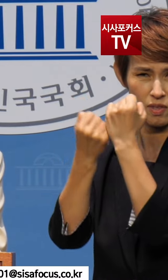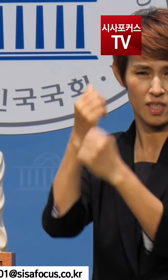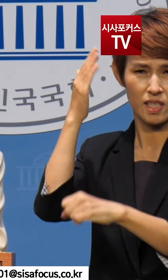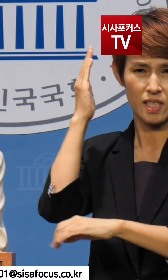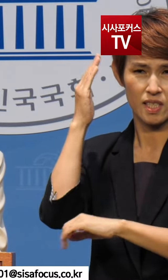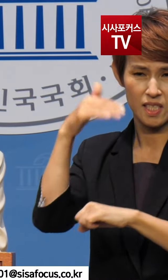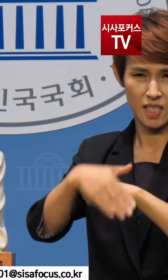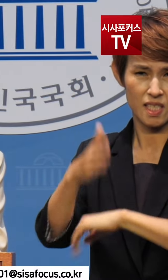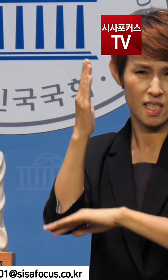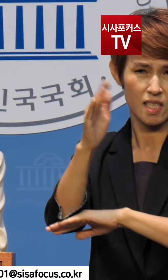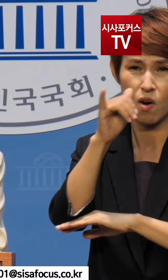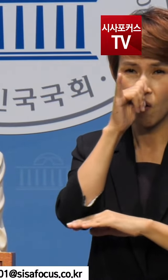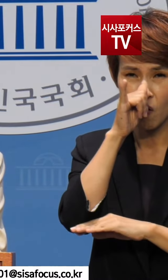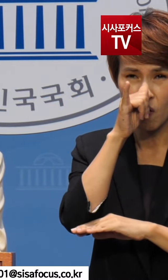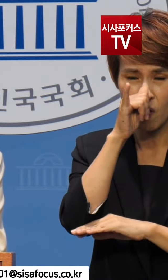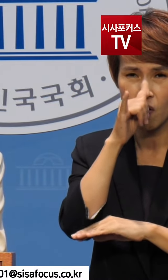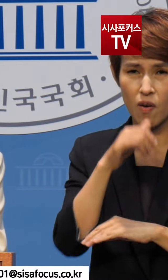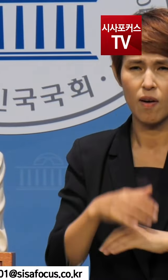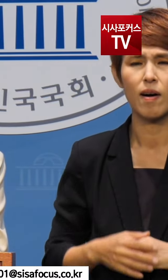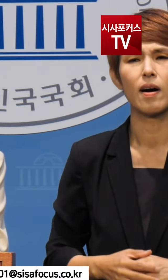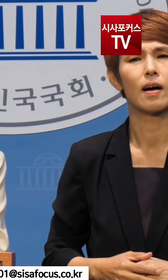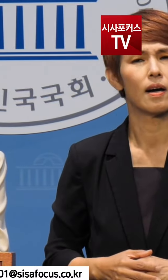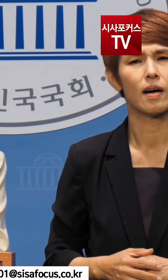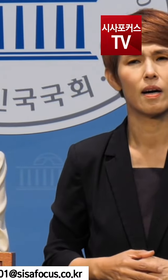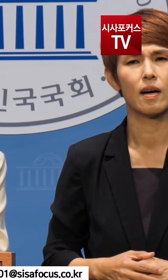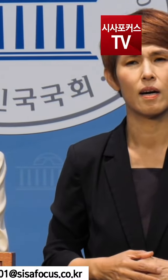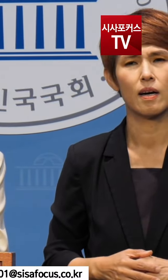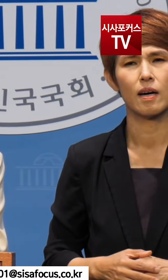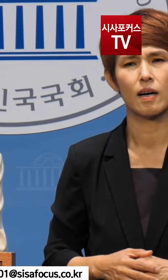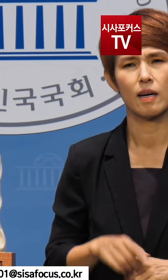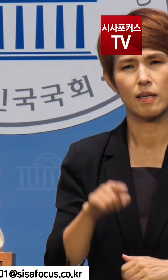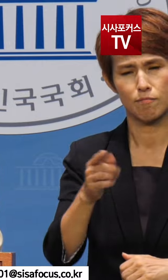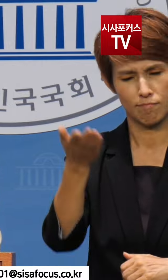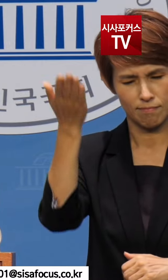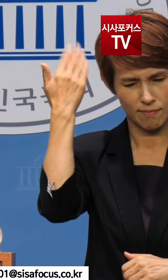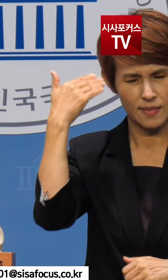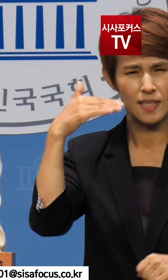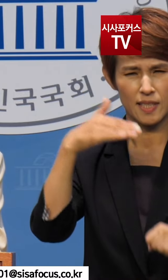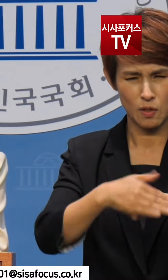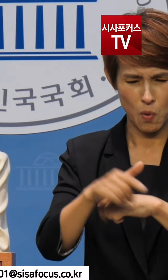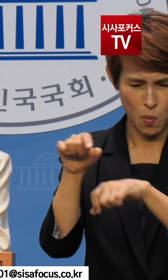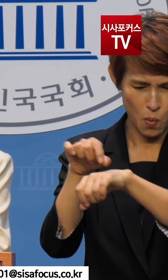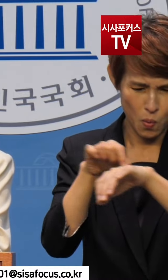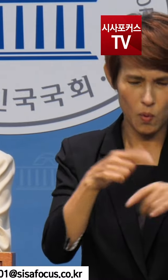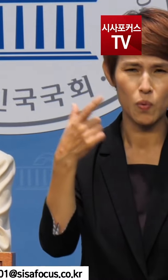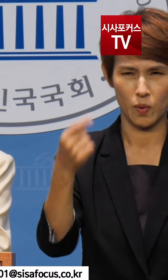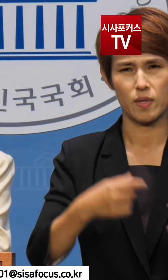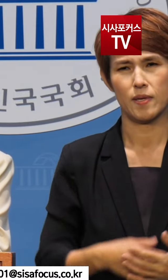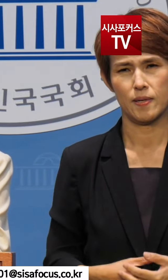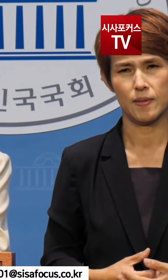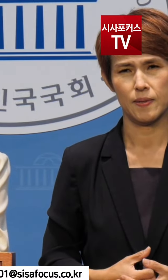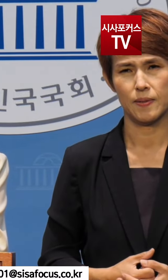전달하는 이런 지금의 방식이 전형적인 구태임을 기억하십시오.